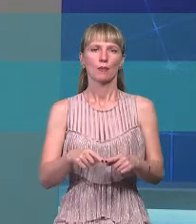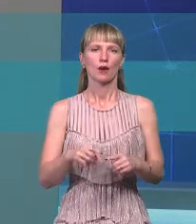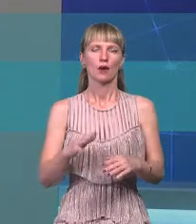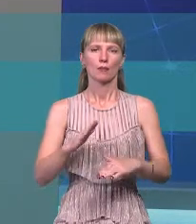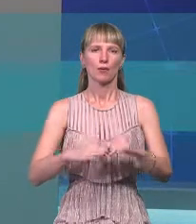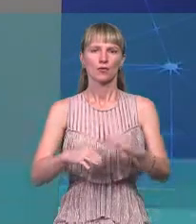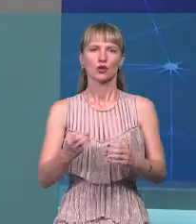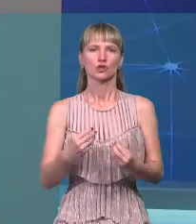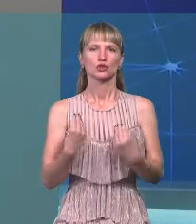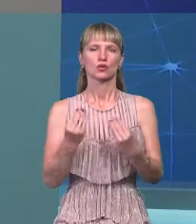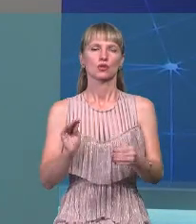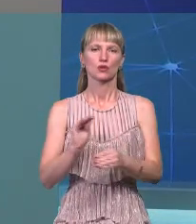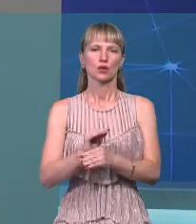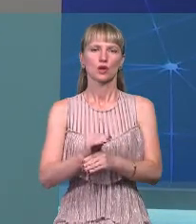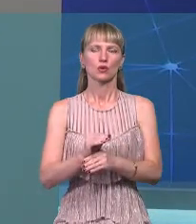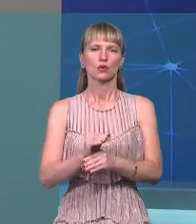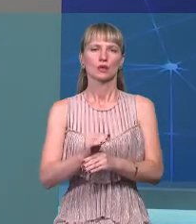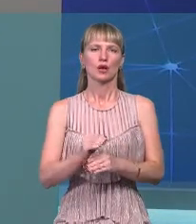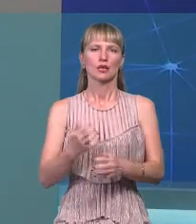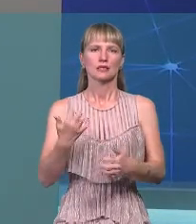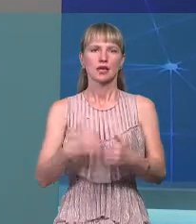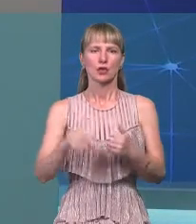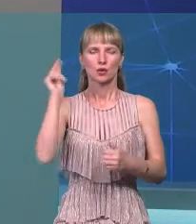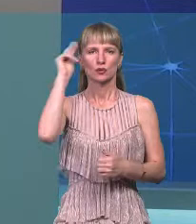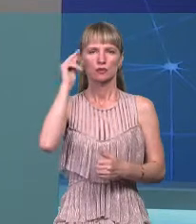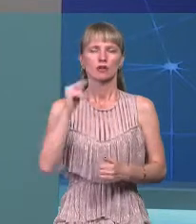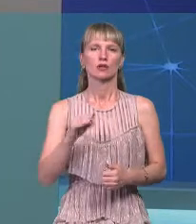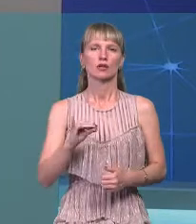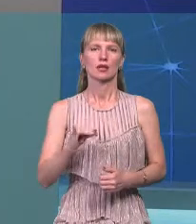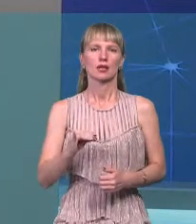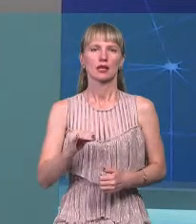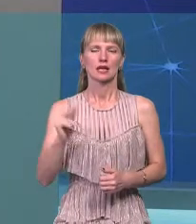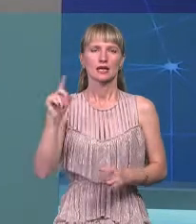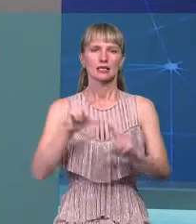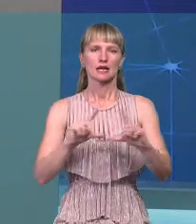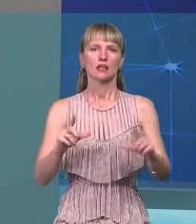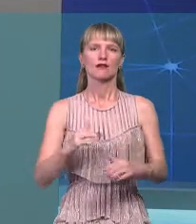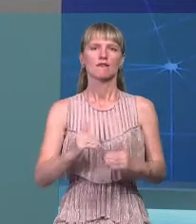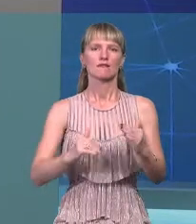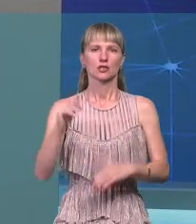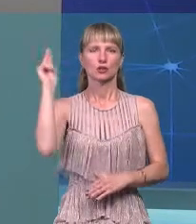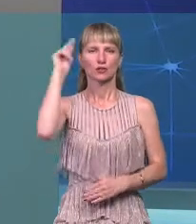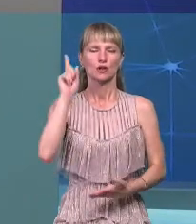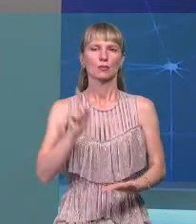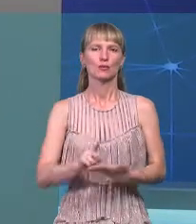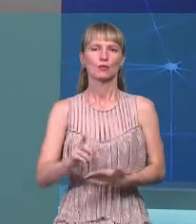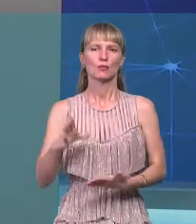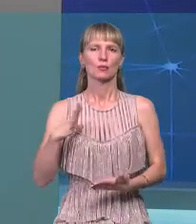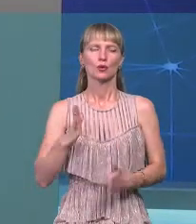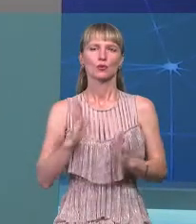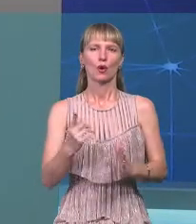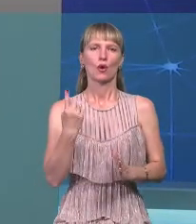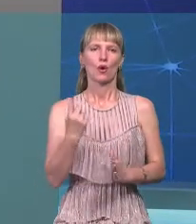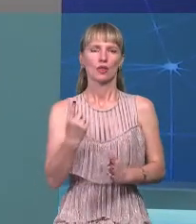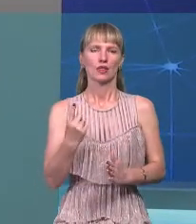в минулому році для оцих двох категорій профтехзаклади і заклади вищої освіти обов'язковим був тільки один предмет